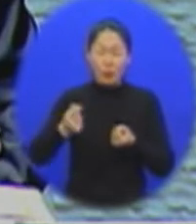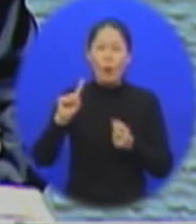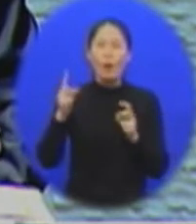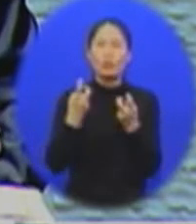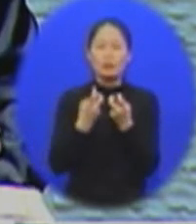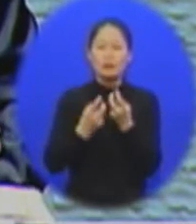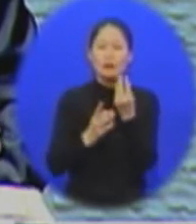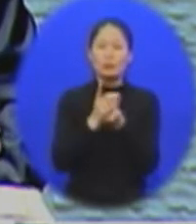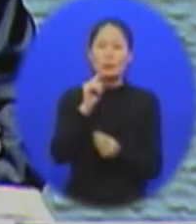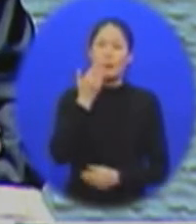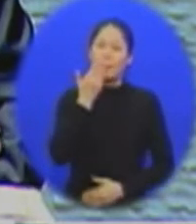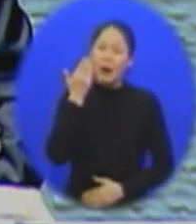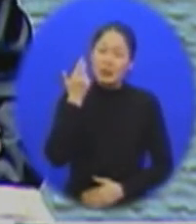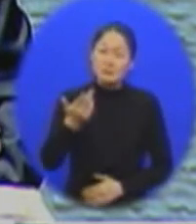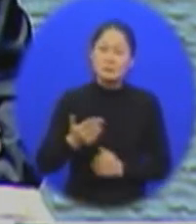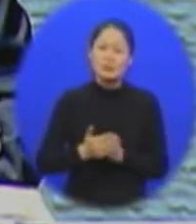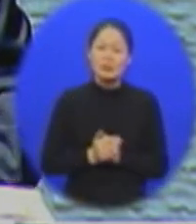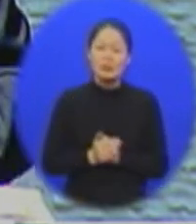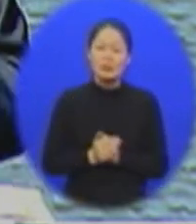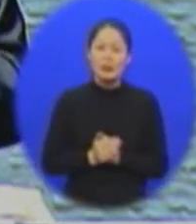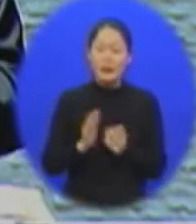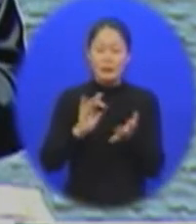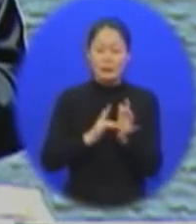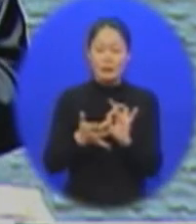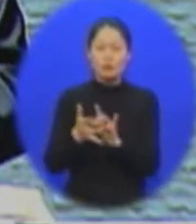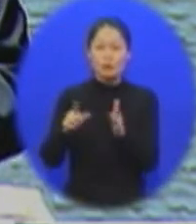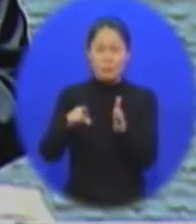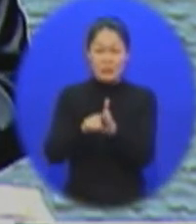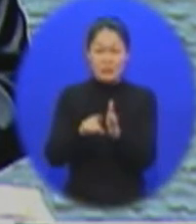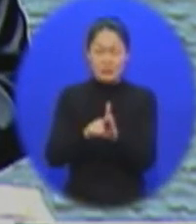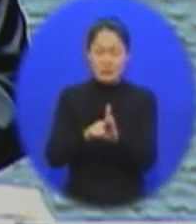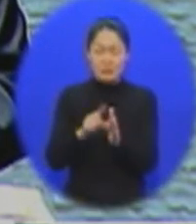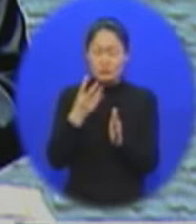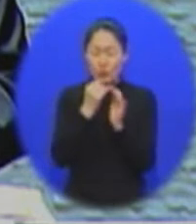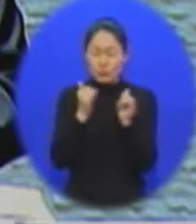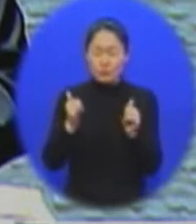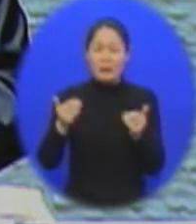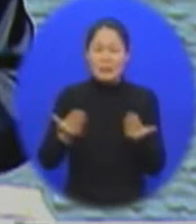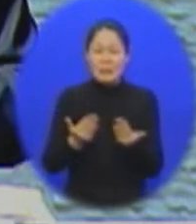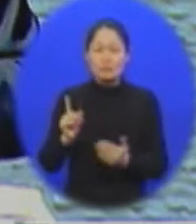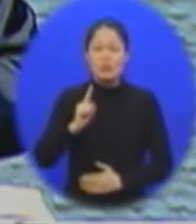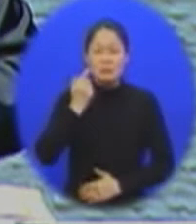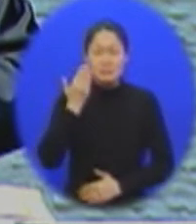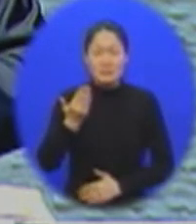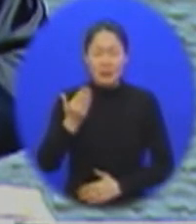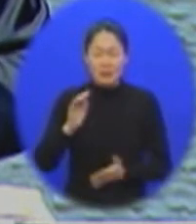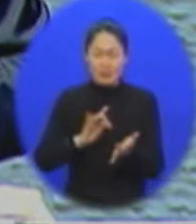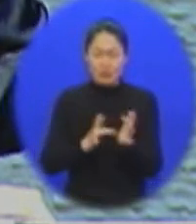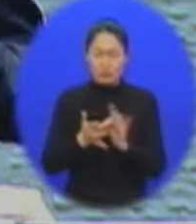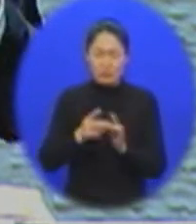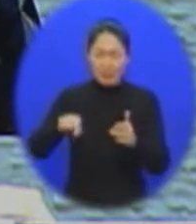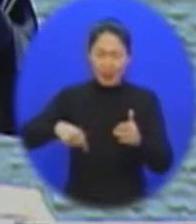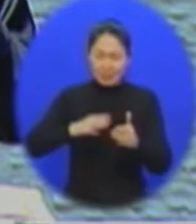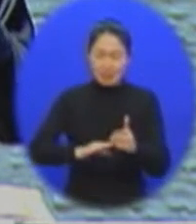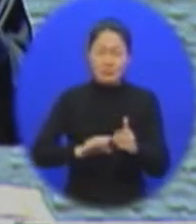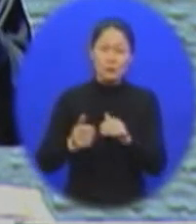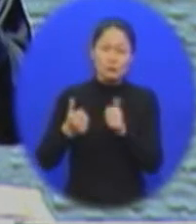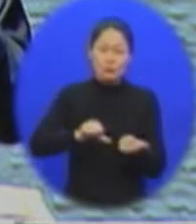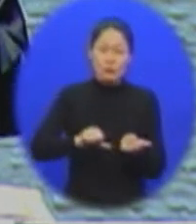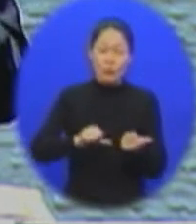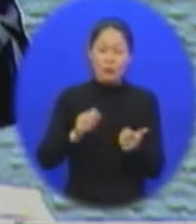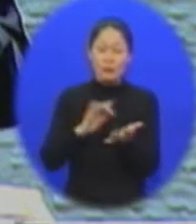되나요 예수 믿는 성도들이 할 일이 뭡니까 이제 예수님 안에 죽고 예수로 살게